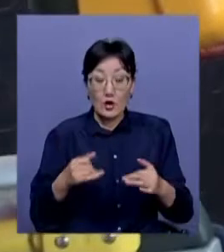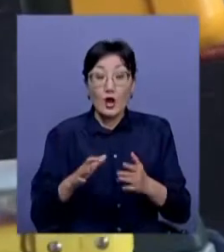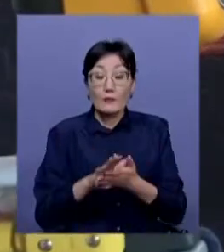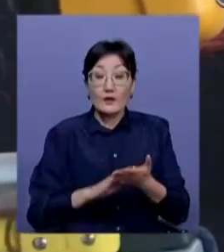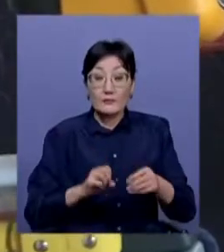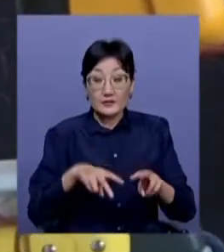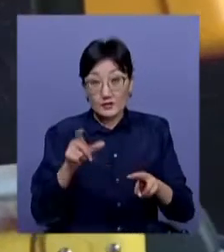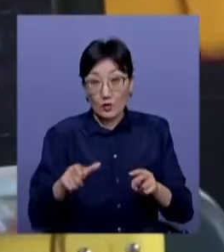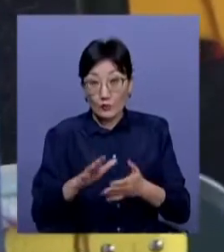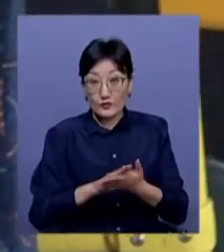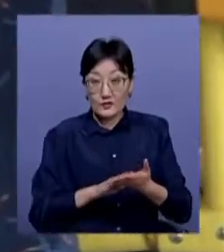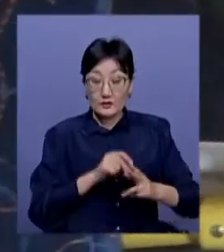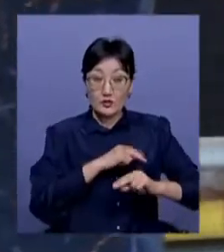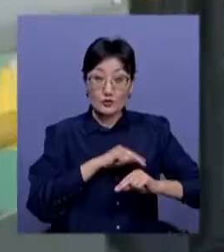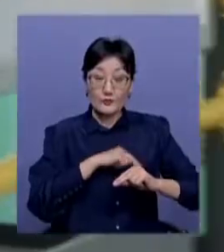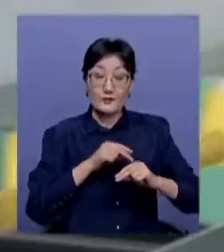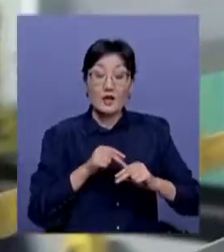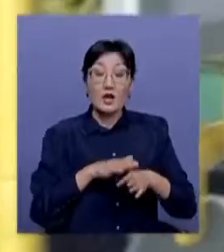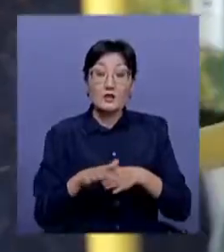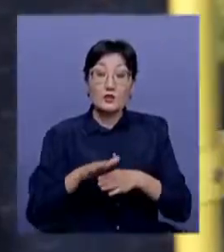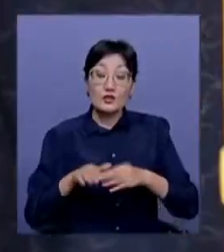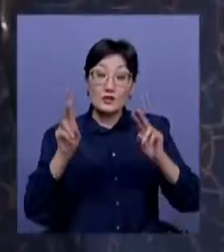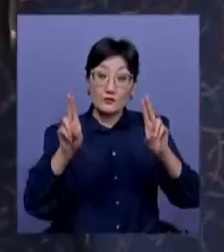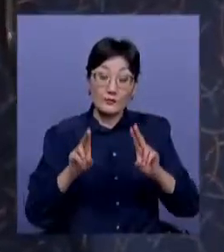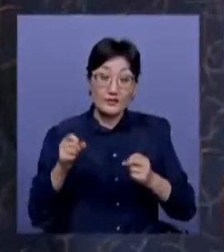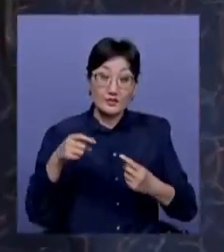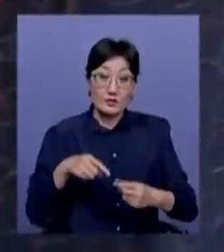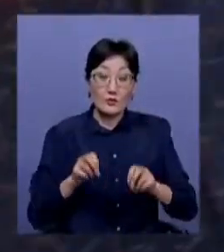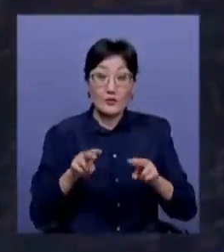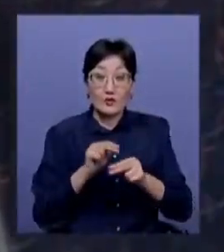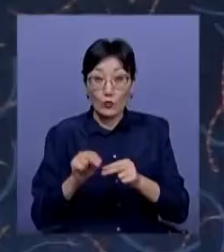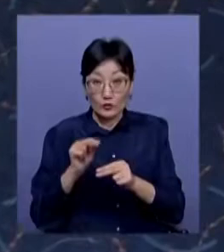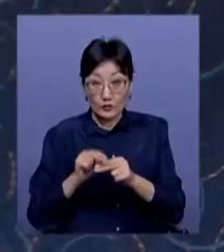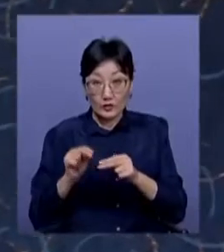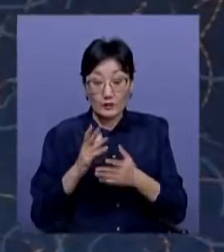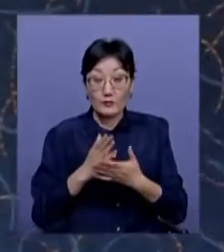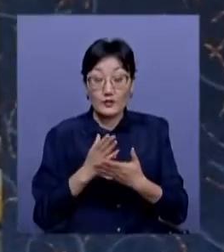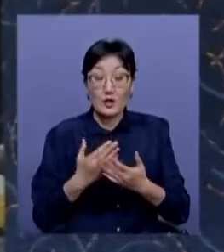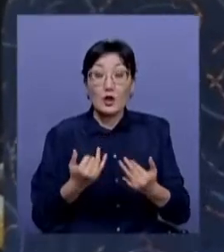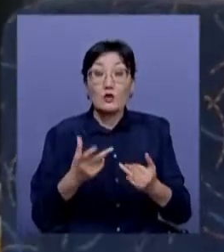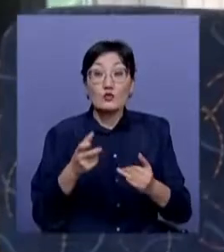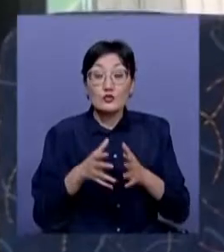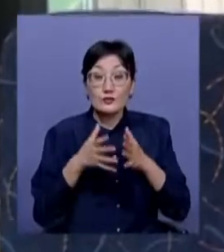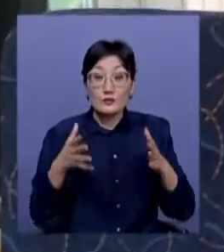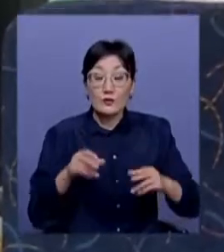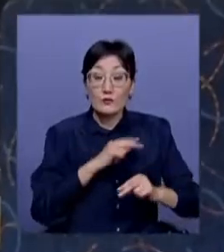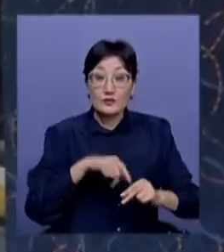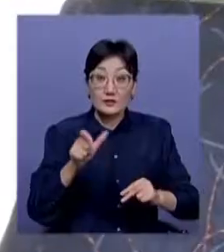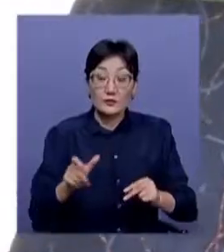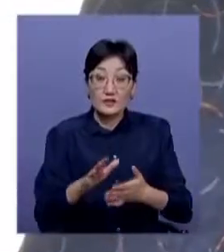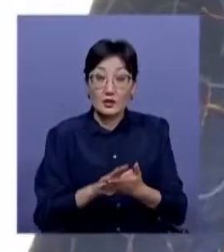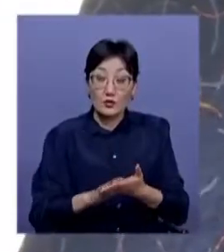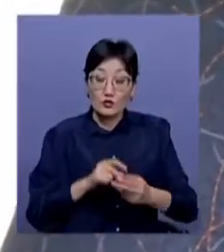Дезинфектор мамандары залалсыздандыру жұмыстарын жасау тәртібі бойынша арнайы оқыту курсынан өткен. Бүгінде 300-ден астам қызметкер